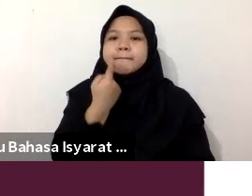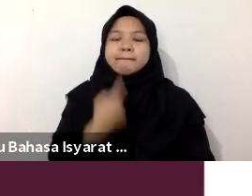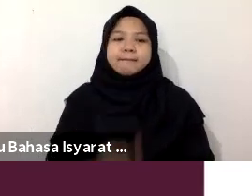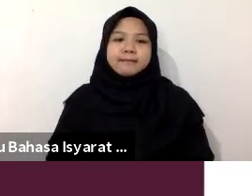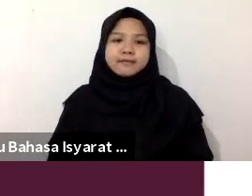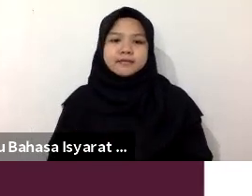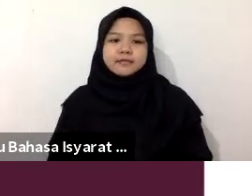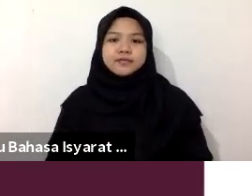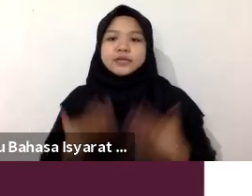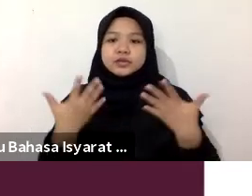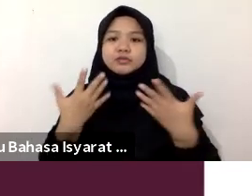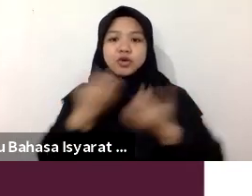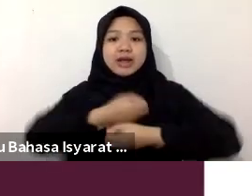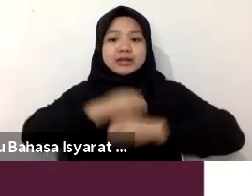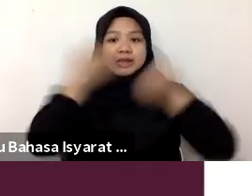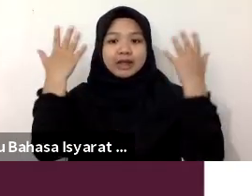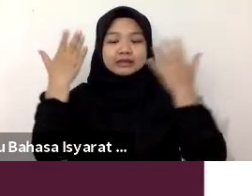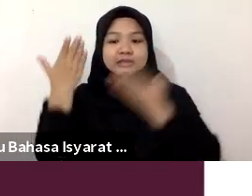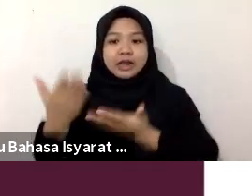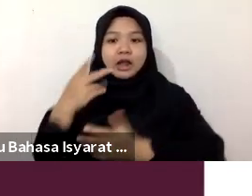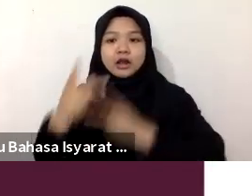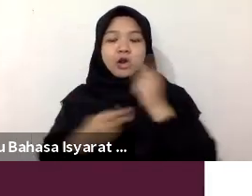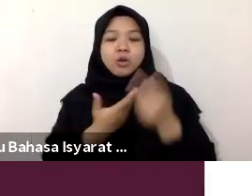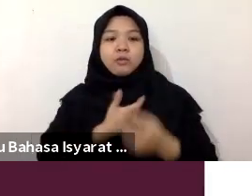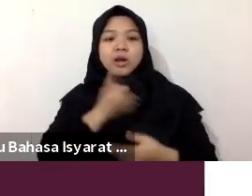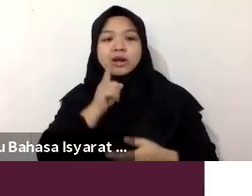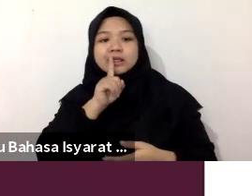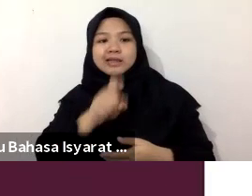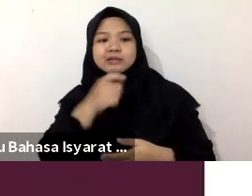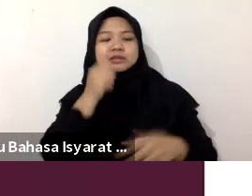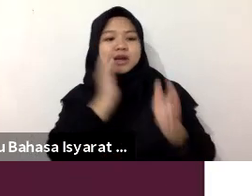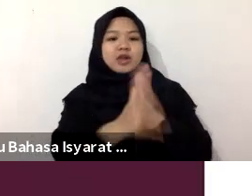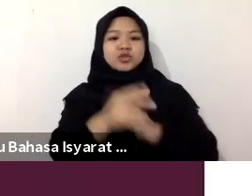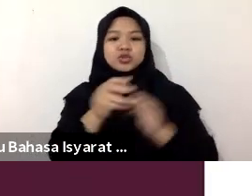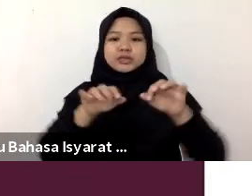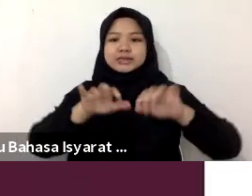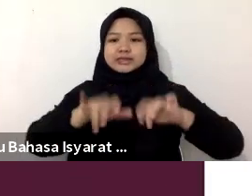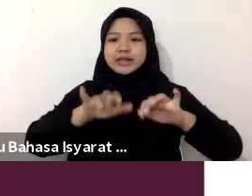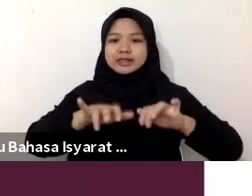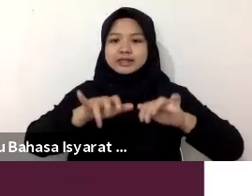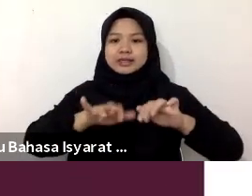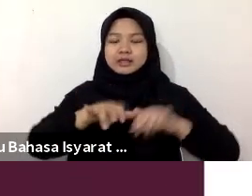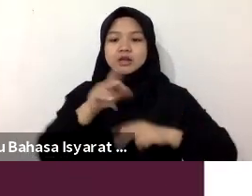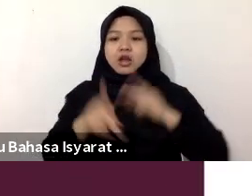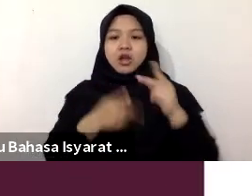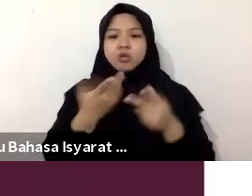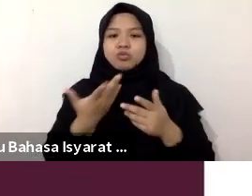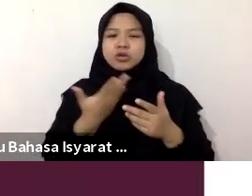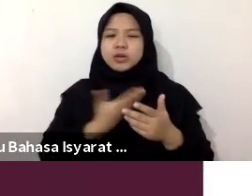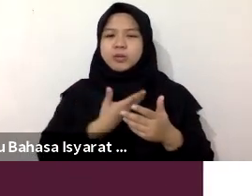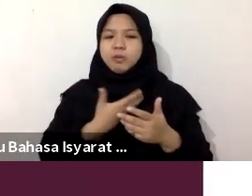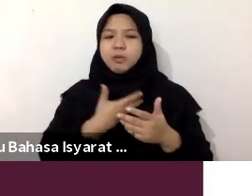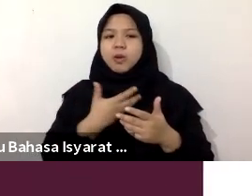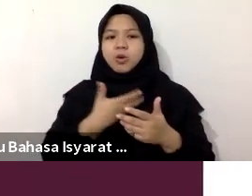Semoga jelas sampai sini. Silahkan kalau ada yang mau bertanya bisa langsung di chat saja. Gitu, kalau misalnya mau sambil